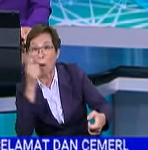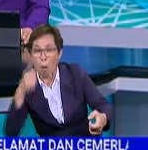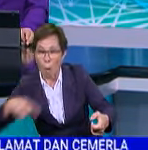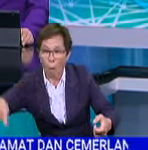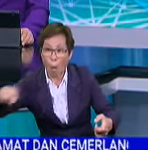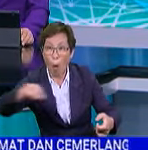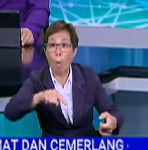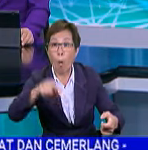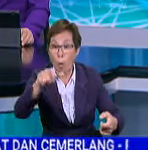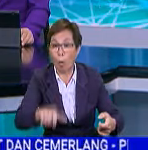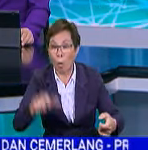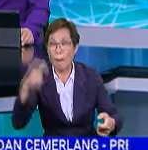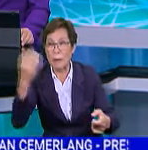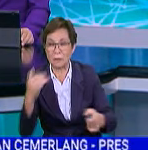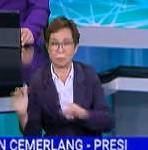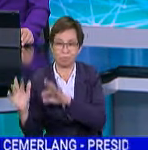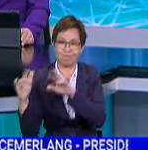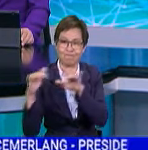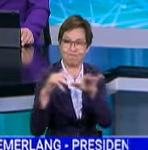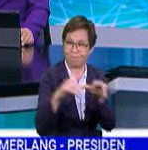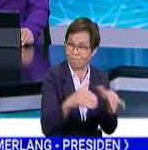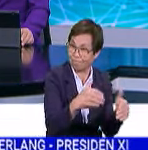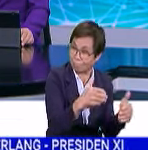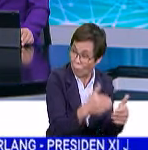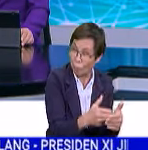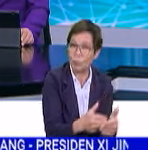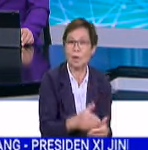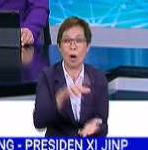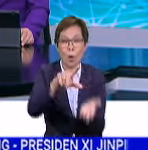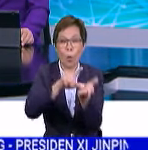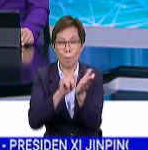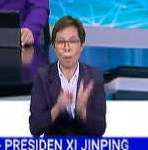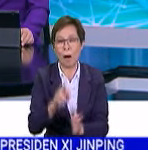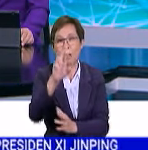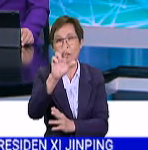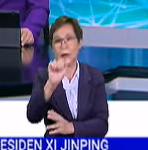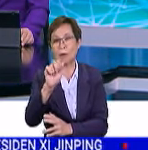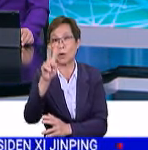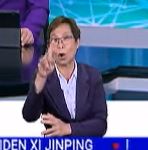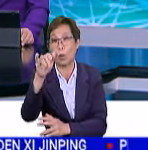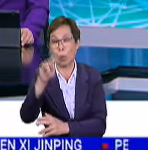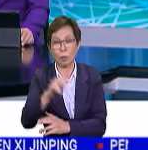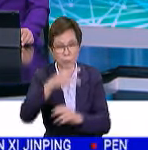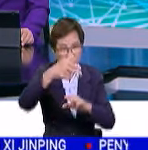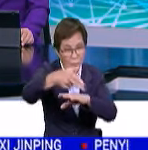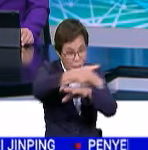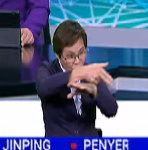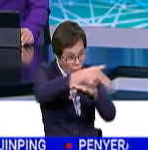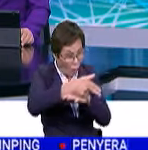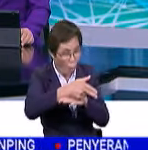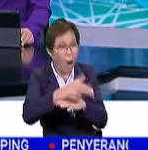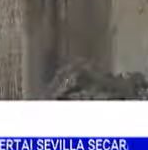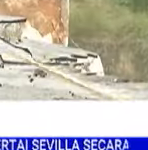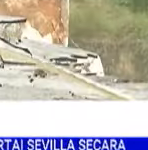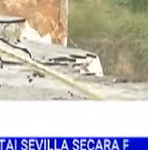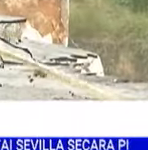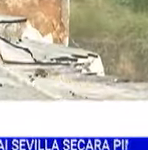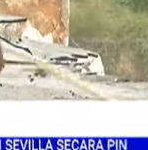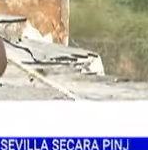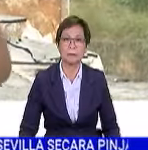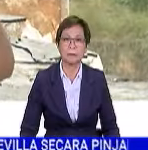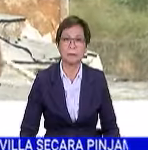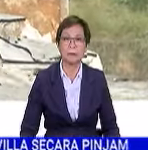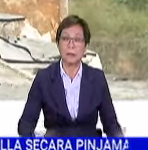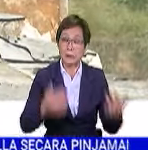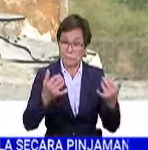awam menghampiri kawasan terlibat. Wartawan Ravin Sanmugam membuat tinjauan di lokasi kejadian. Ada perinciannya.